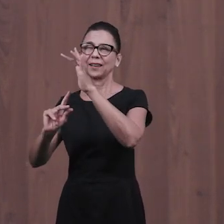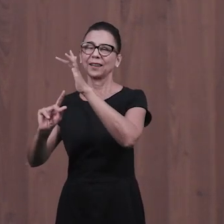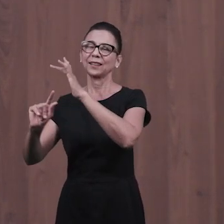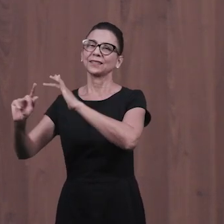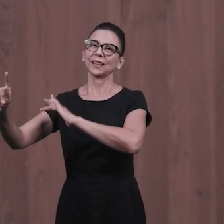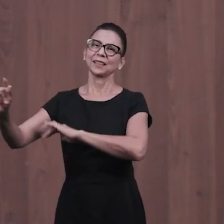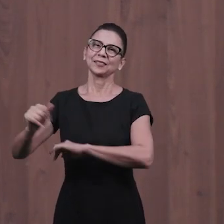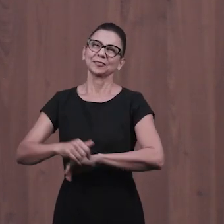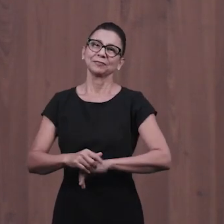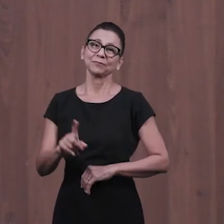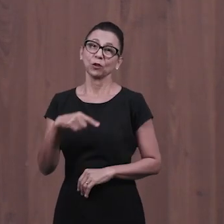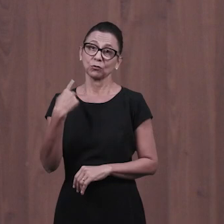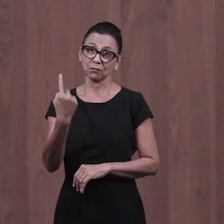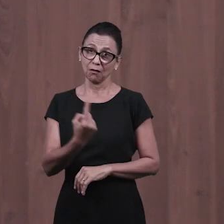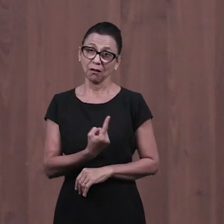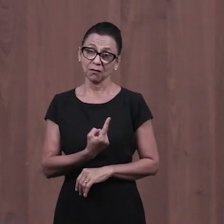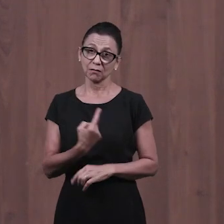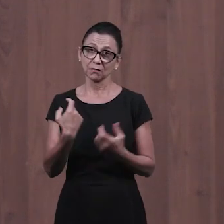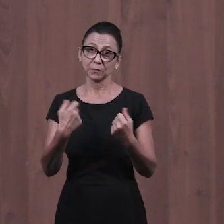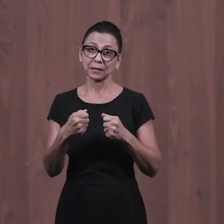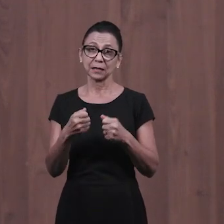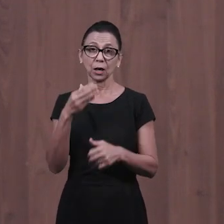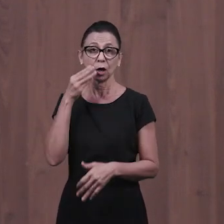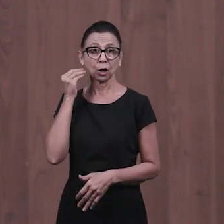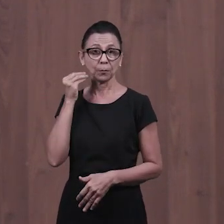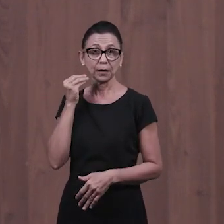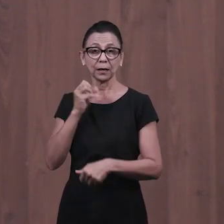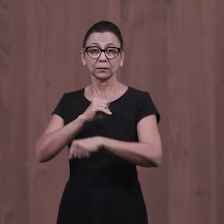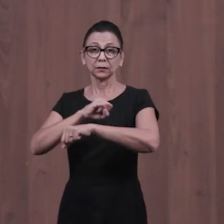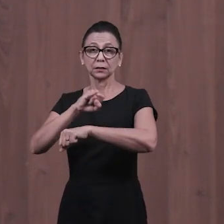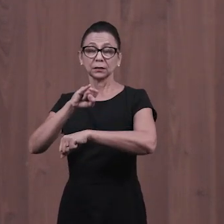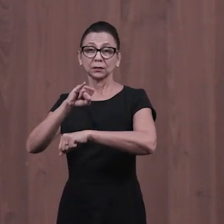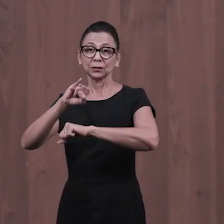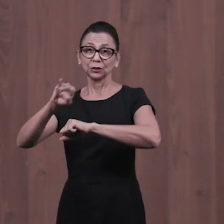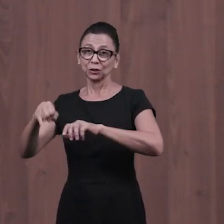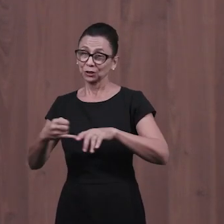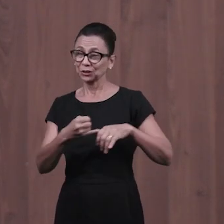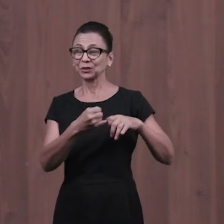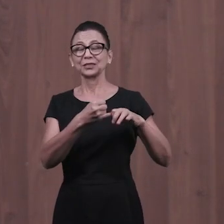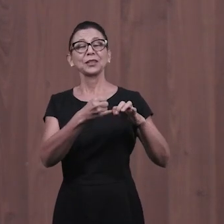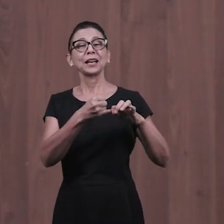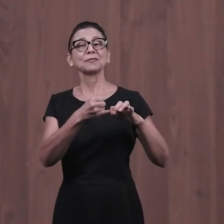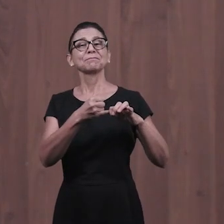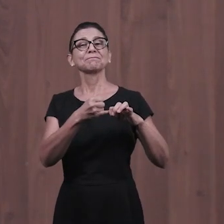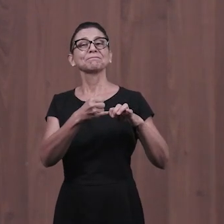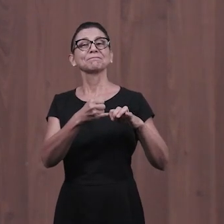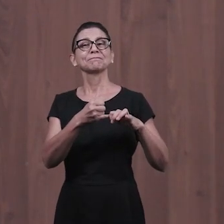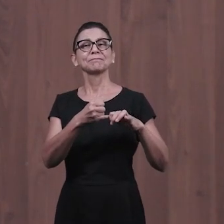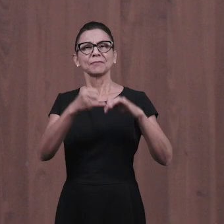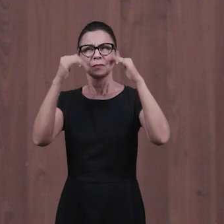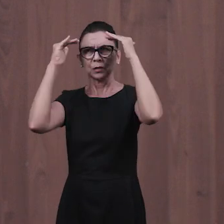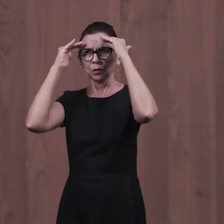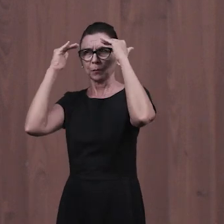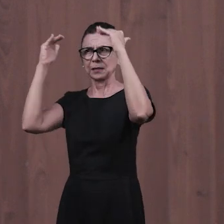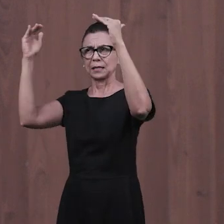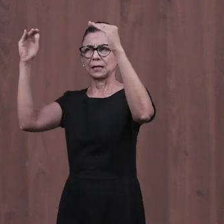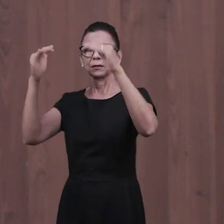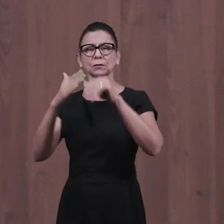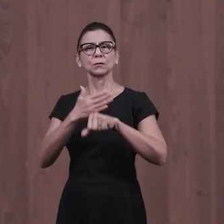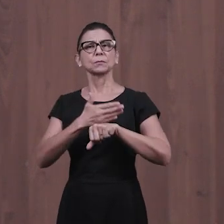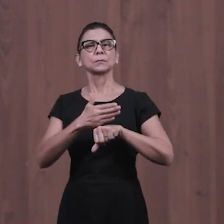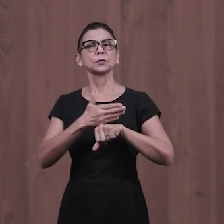que nous devons être comme Josué, être dans la position de serviteur en entendant la voix du Seigneur et en mettant en pratique,